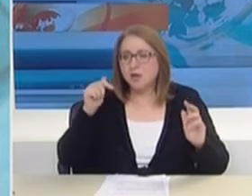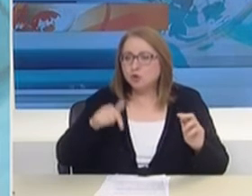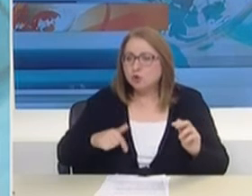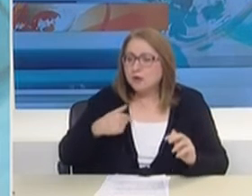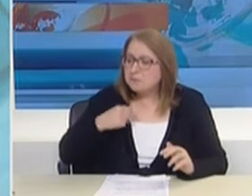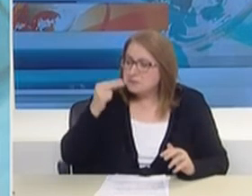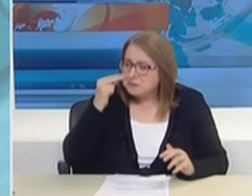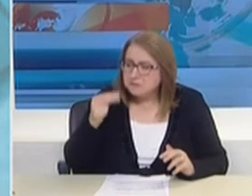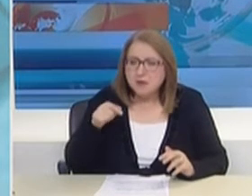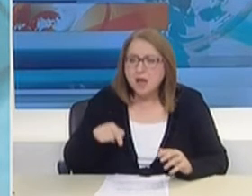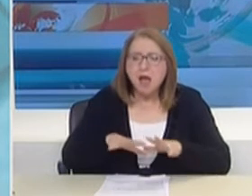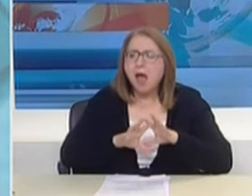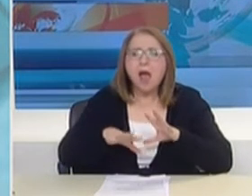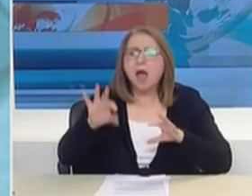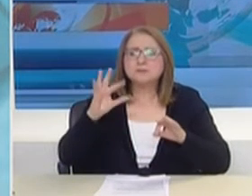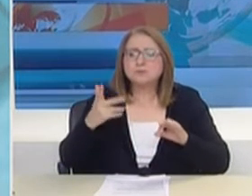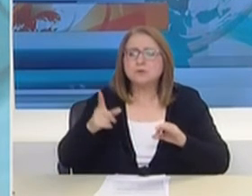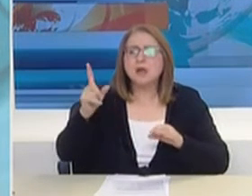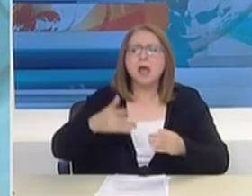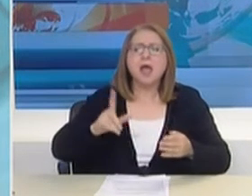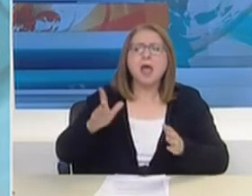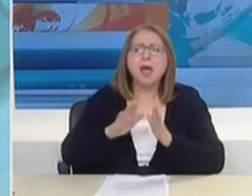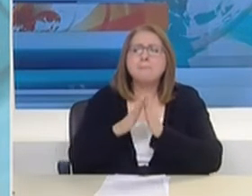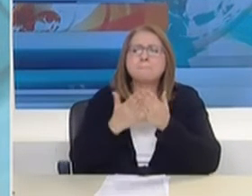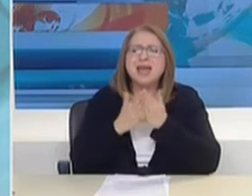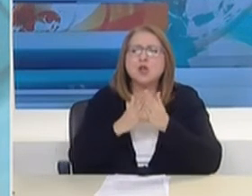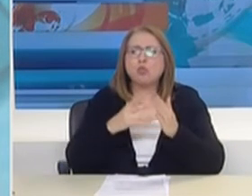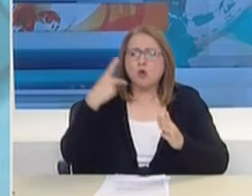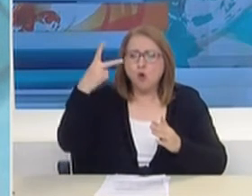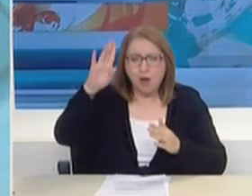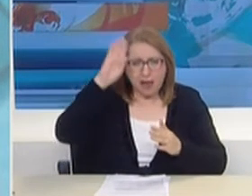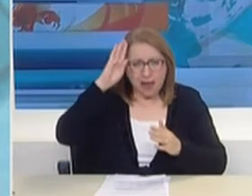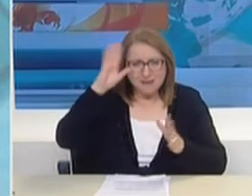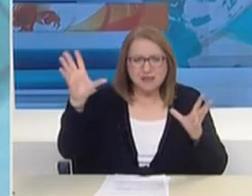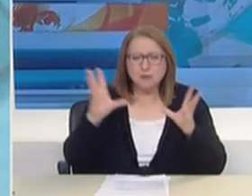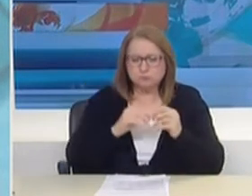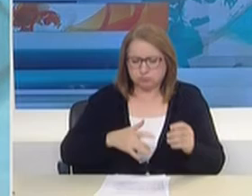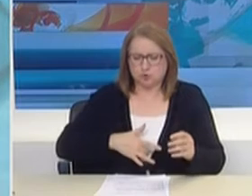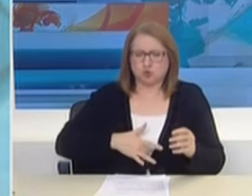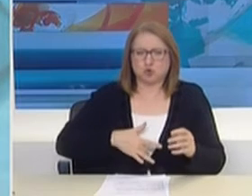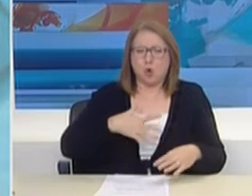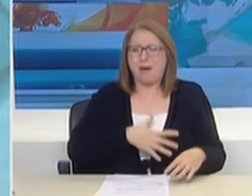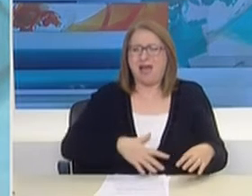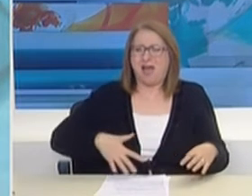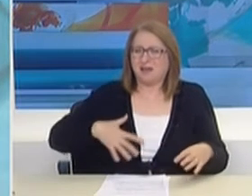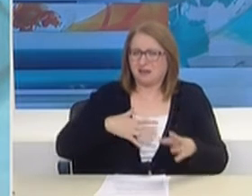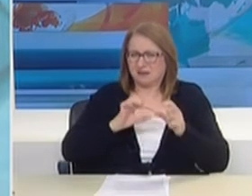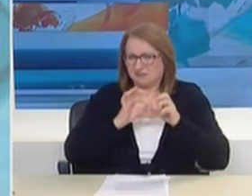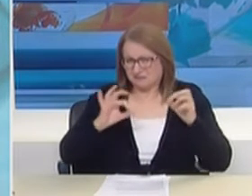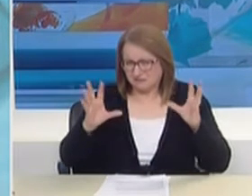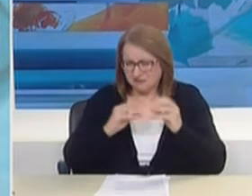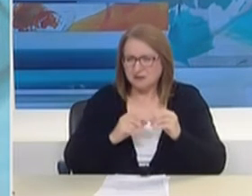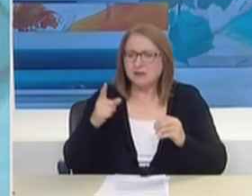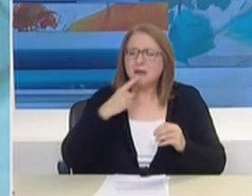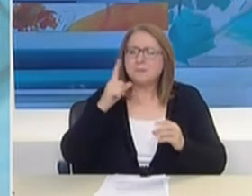δημιουργήθηκε από μια δημοσίευση στο American Journal of Gastroenterology, αμερικάνικο γαστροεντερολογικό περιοδικό, μιας